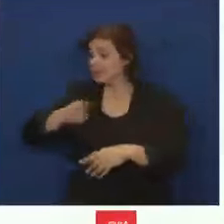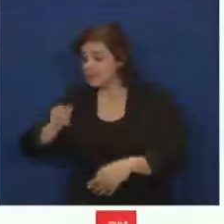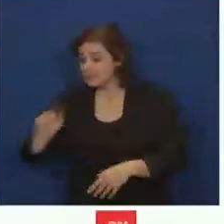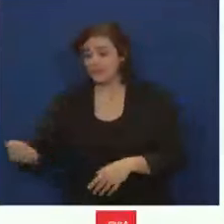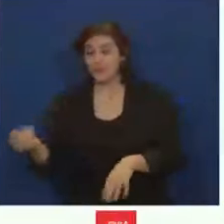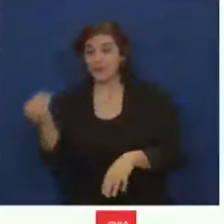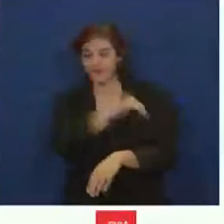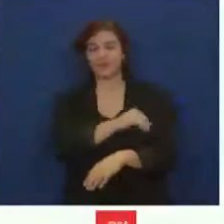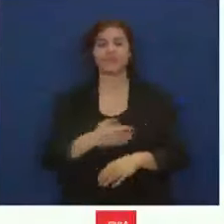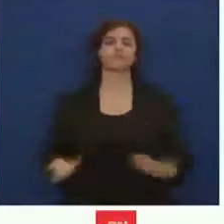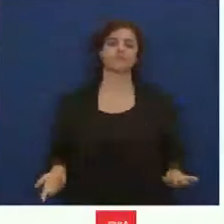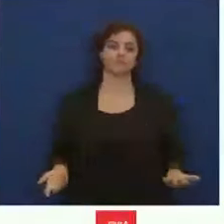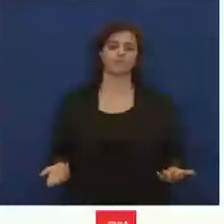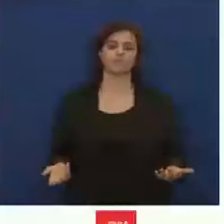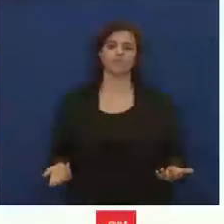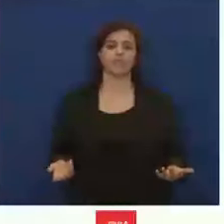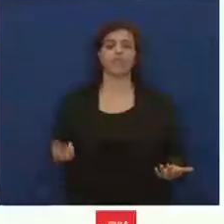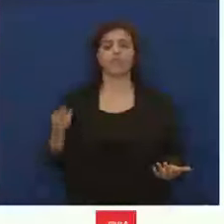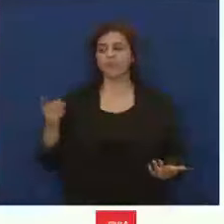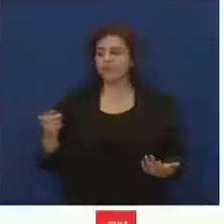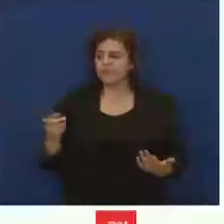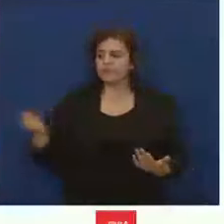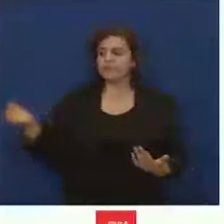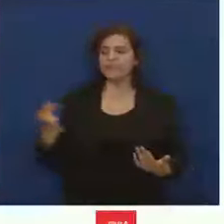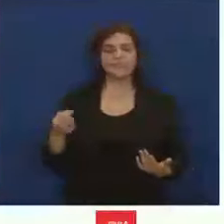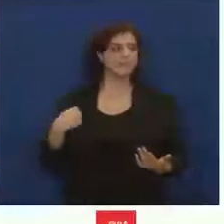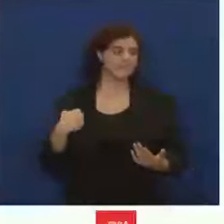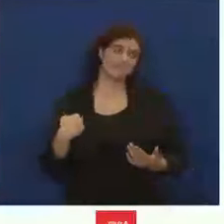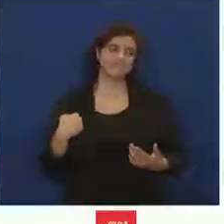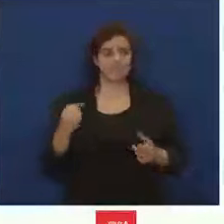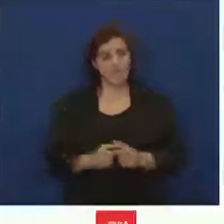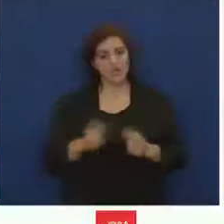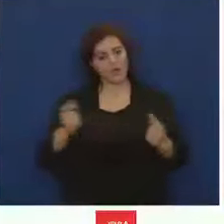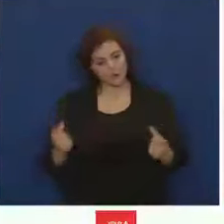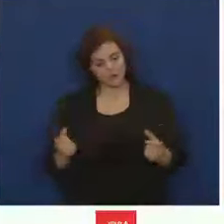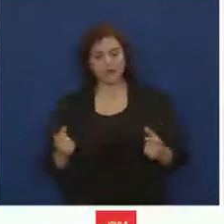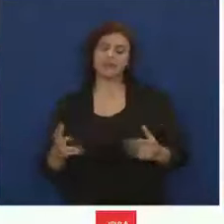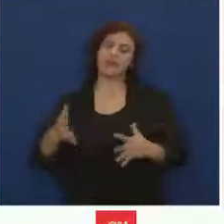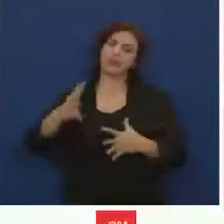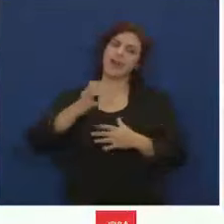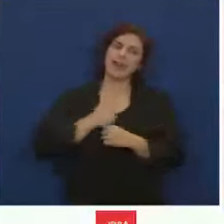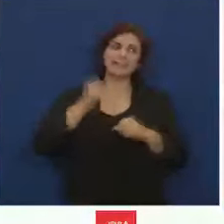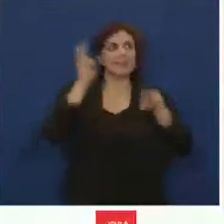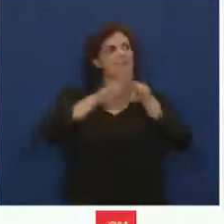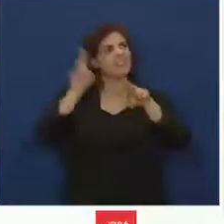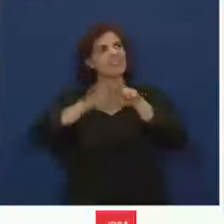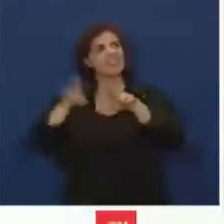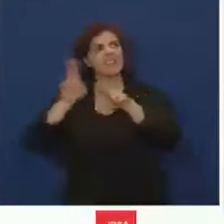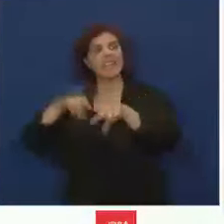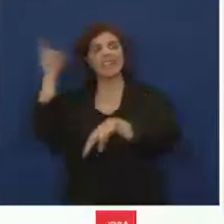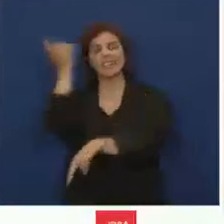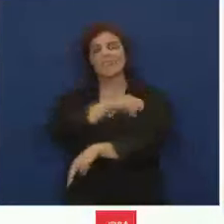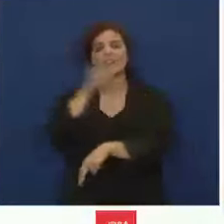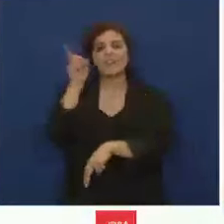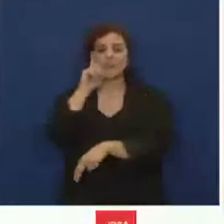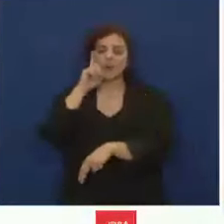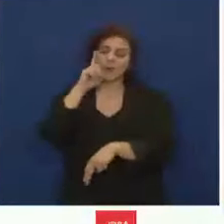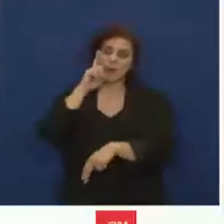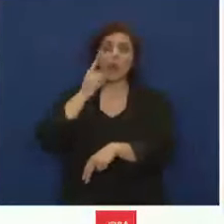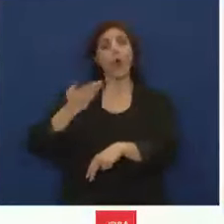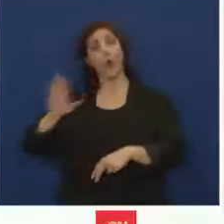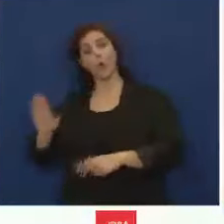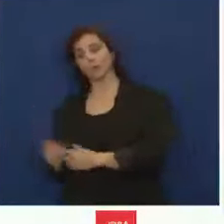réponse, vous avez relevé la difficulté de trouver une société qui accepte d'intervenir en réparation de malfaçons d'une